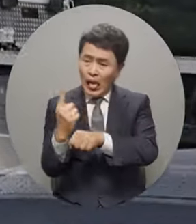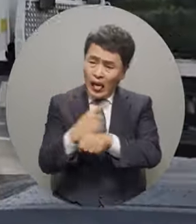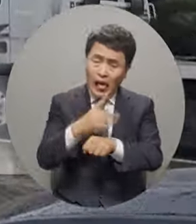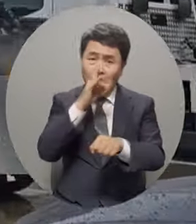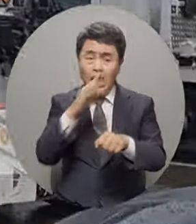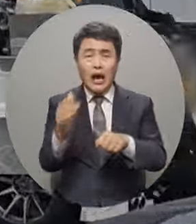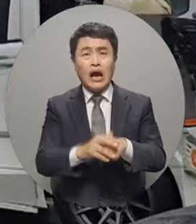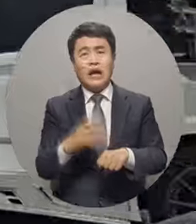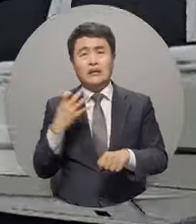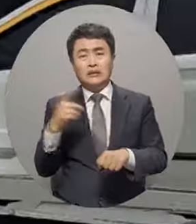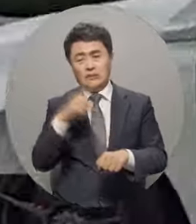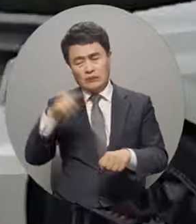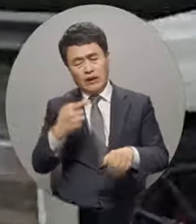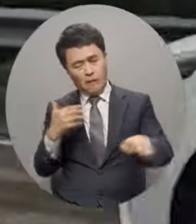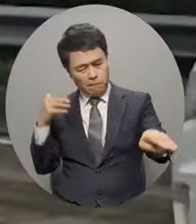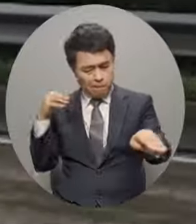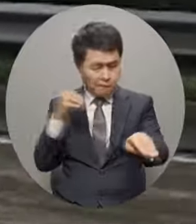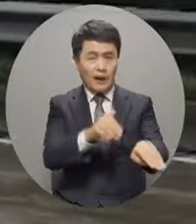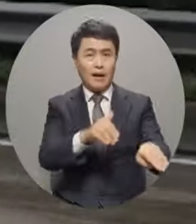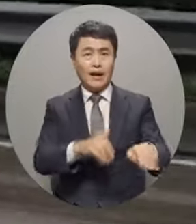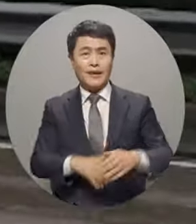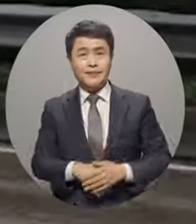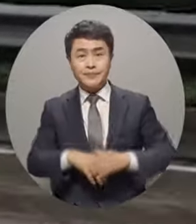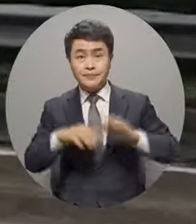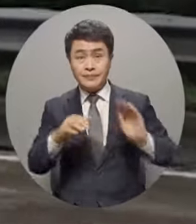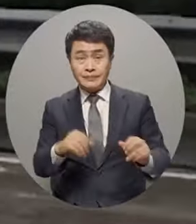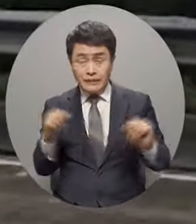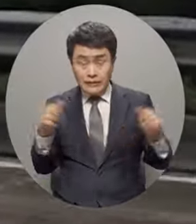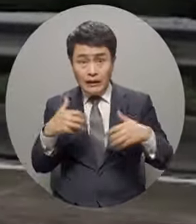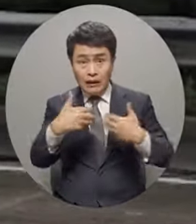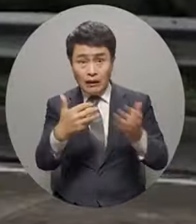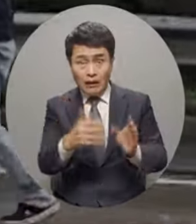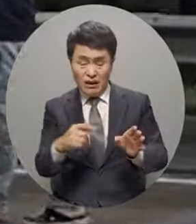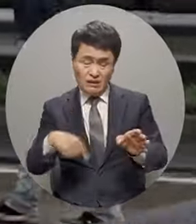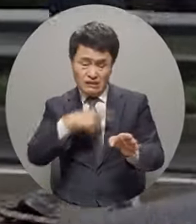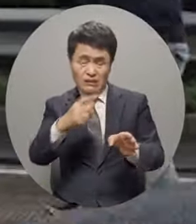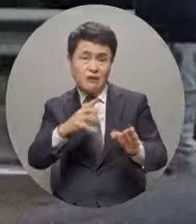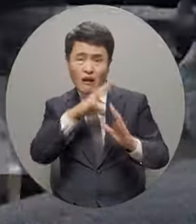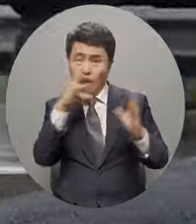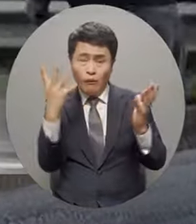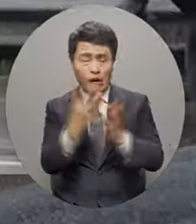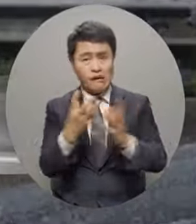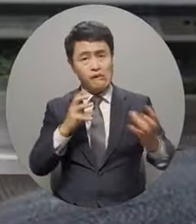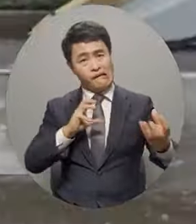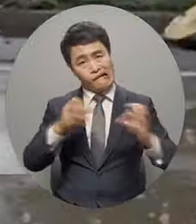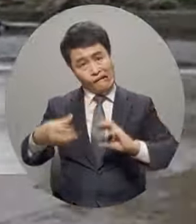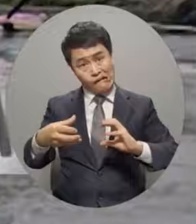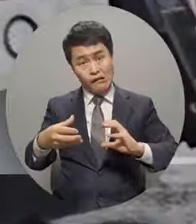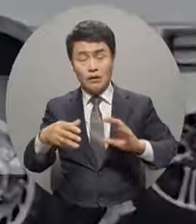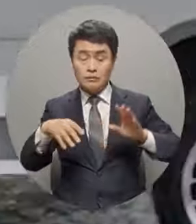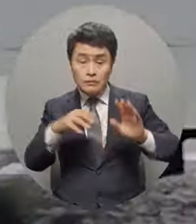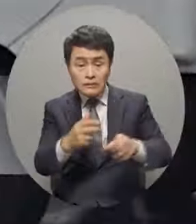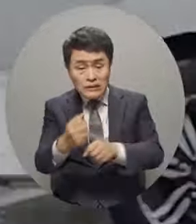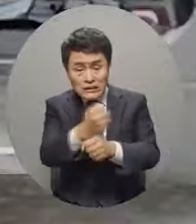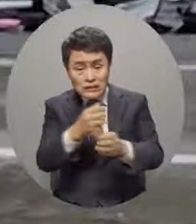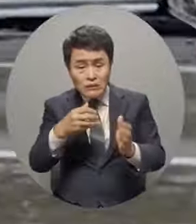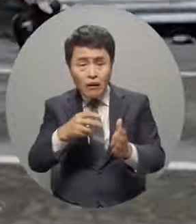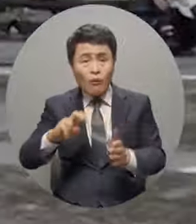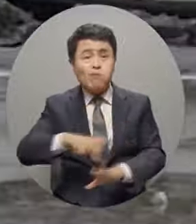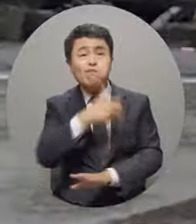14톤 화물차에 들이받쳤습니다. 냉동탑차는 차량 뒷부분이 완전히 파손됐고 화물차는